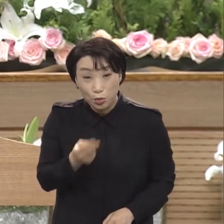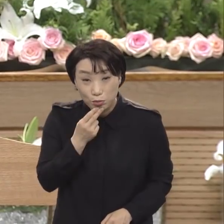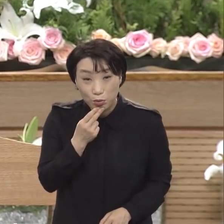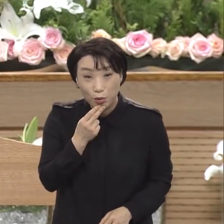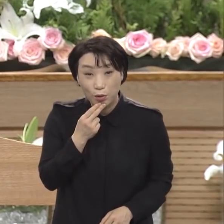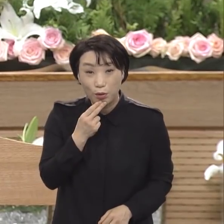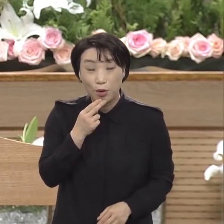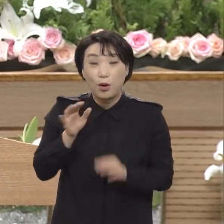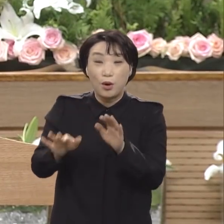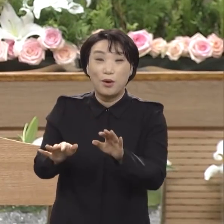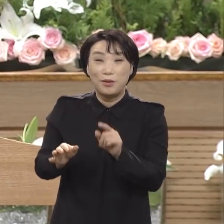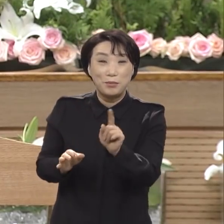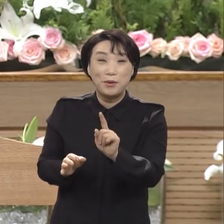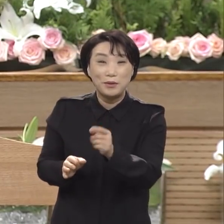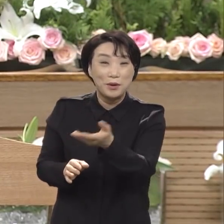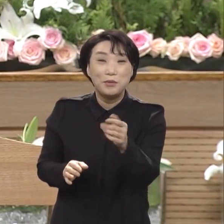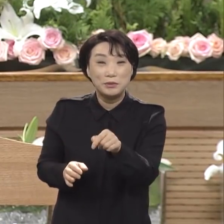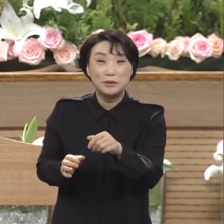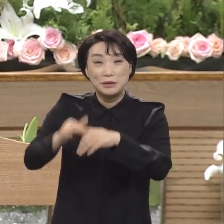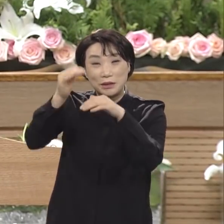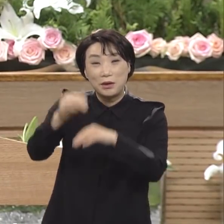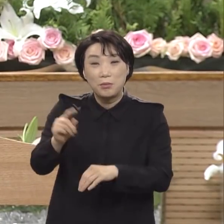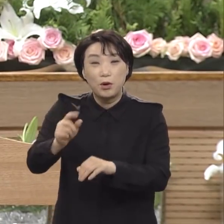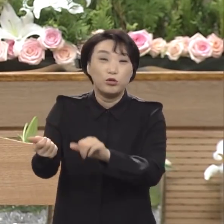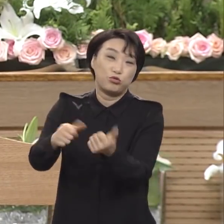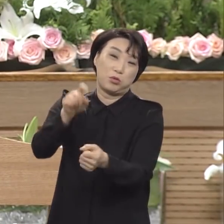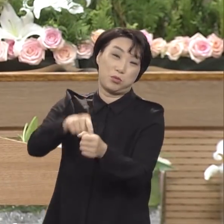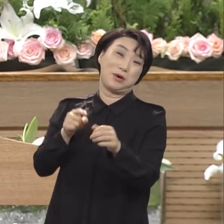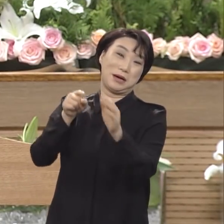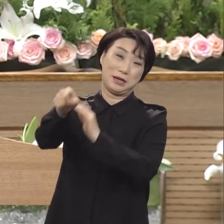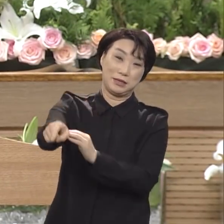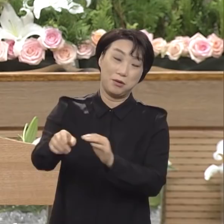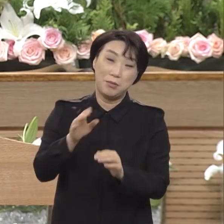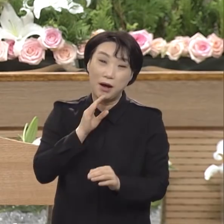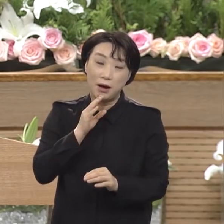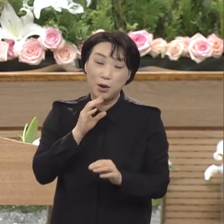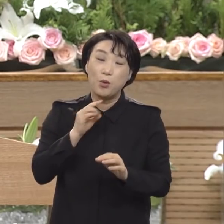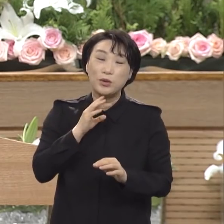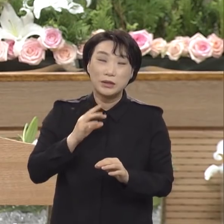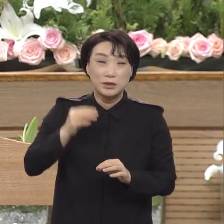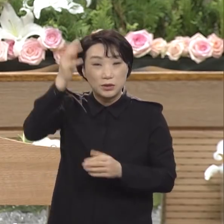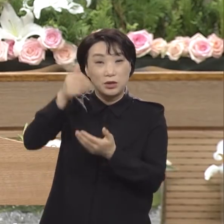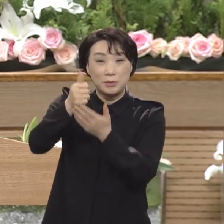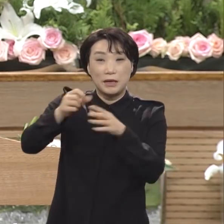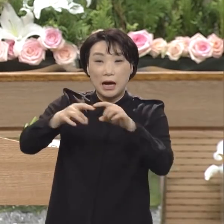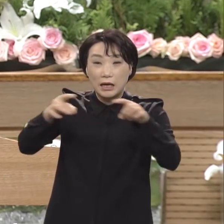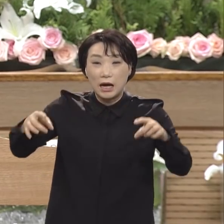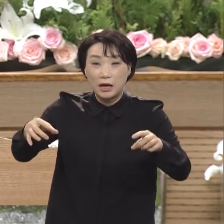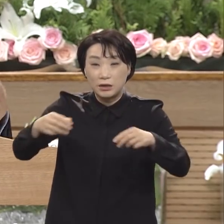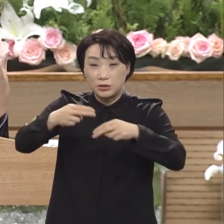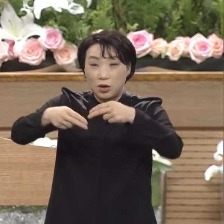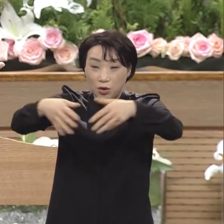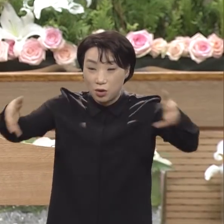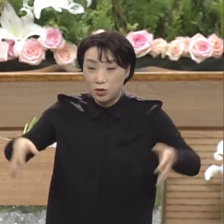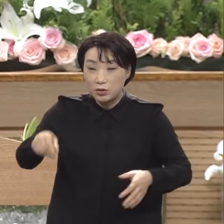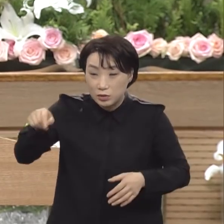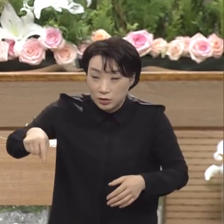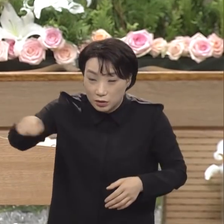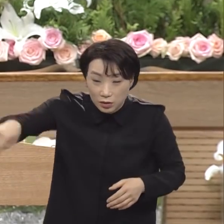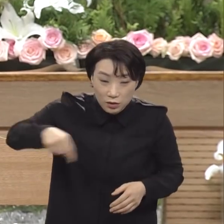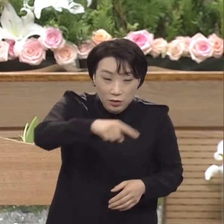못한다. 이건 죽으러 간다 뜻이요. 오직 성령이 각 성에서 내게